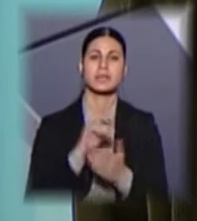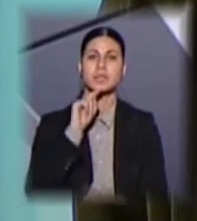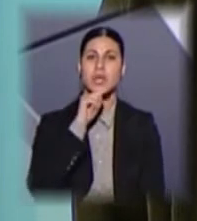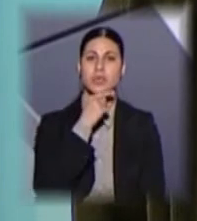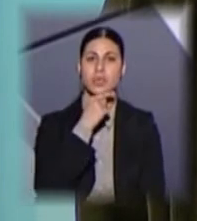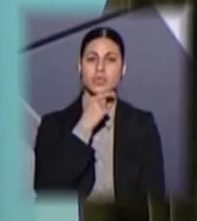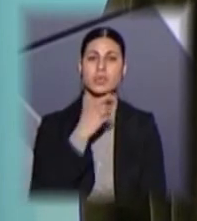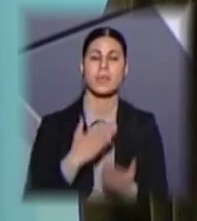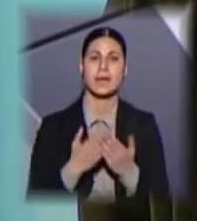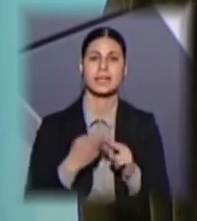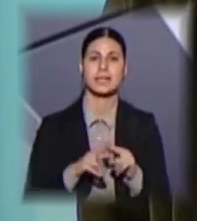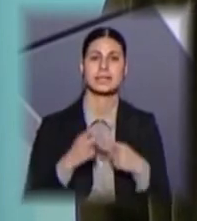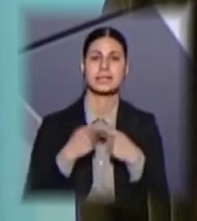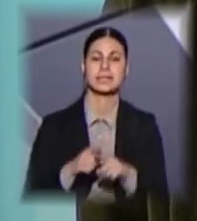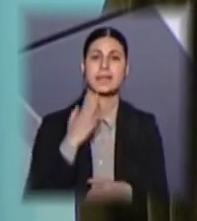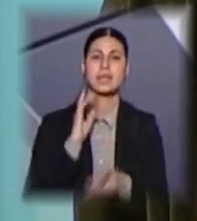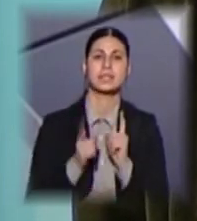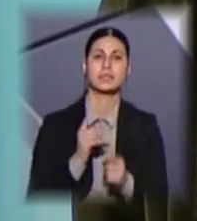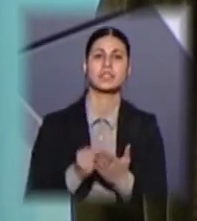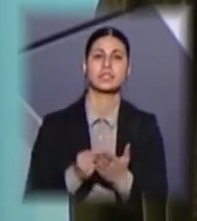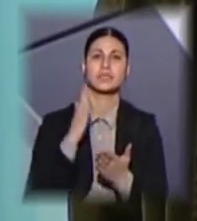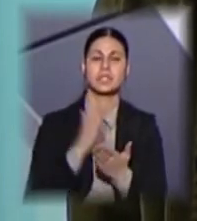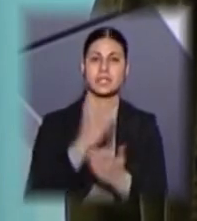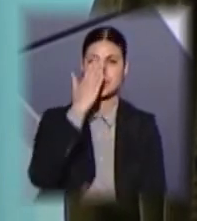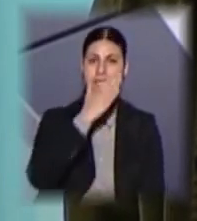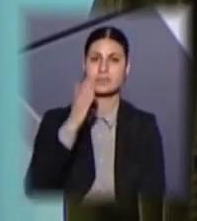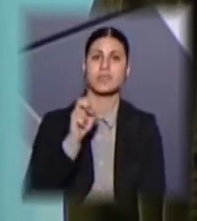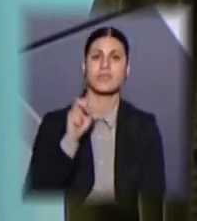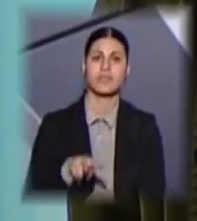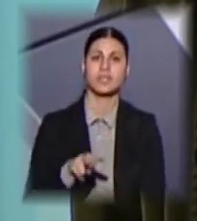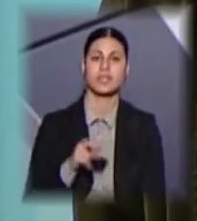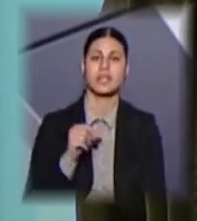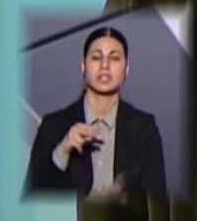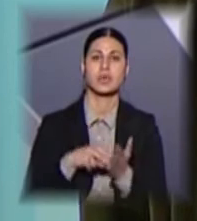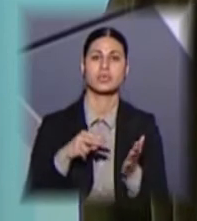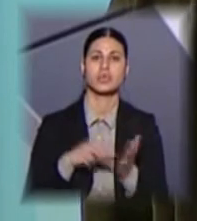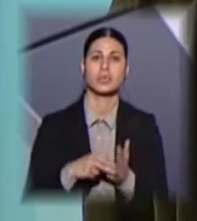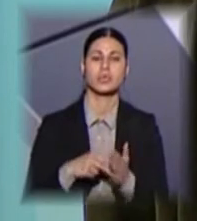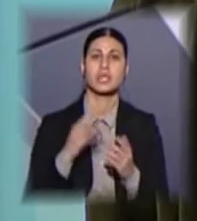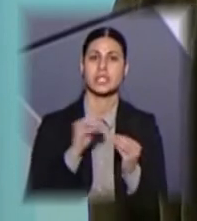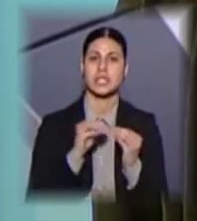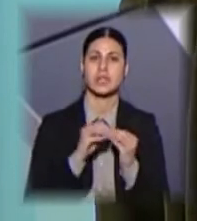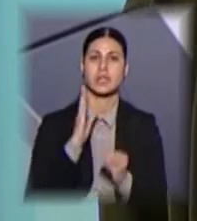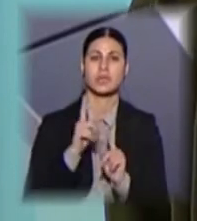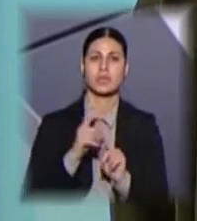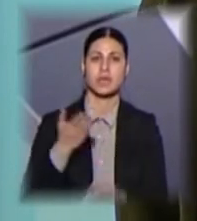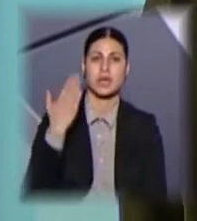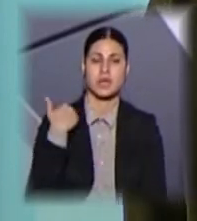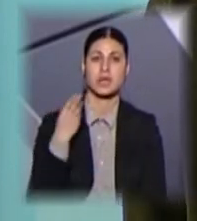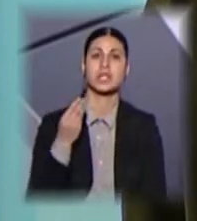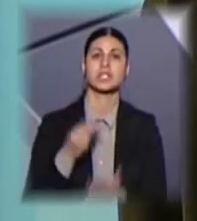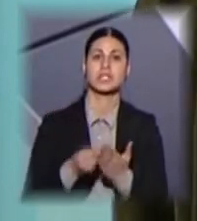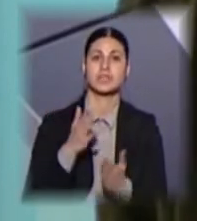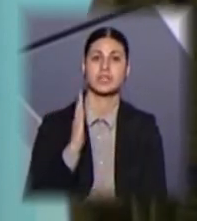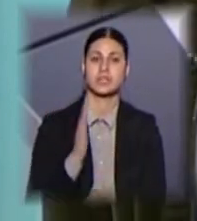ეკონომიურობა. მაგალითად ეს სისტემა სინამდვილეში უფრო ძვირი უჯდება საზოგადოებას, ვიდრე დაუჯდებოდა ის სისტემა, რომ შენარჩუნებული იყო, რაც იყო. რატო დაუჯდება უფრო ძვირი? ხო,